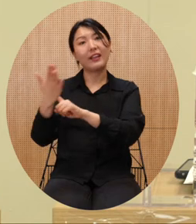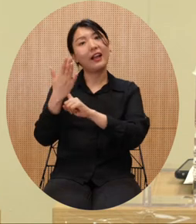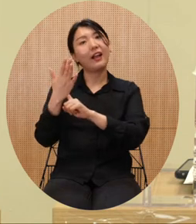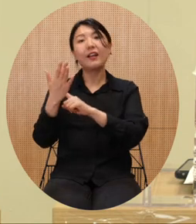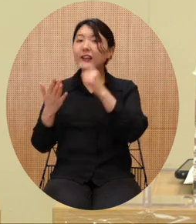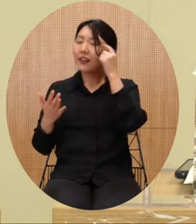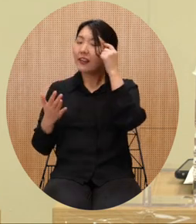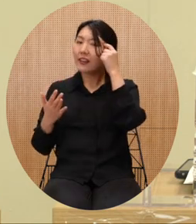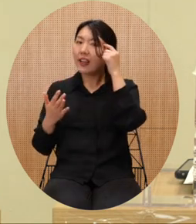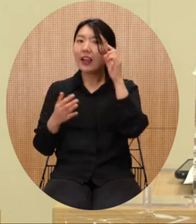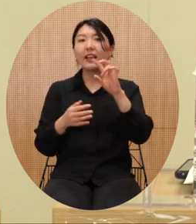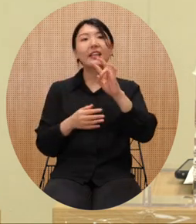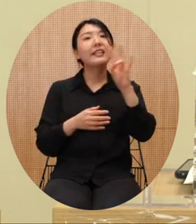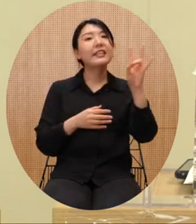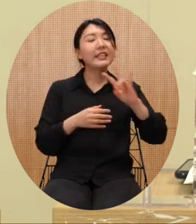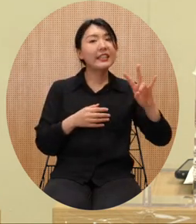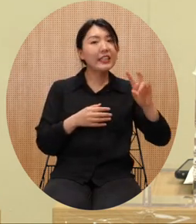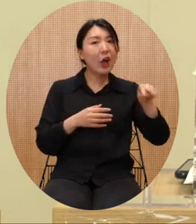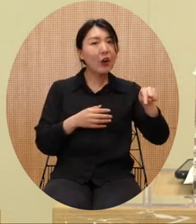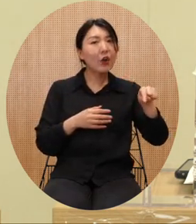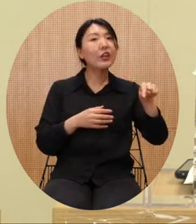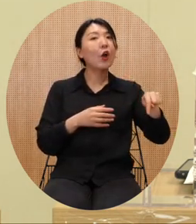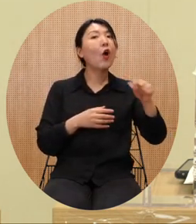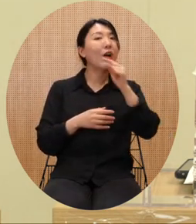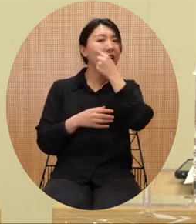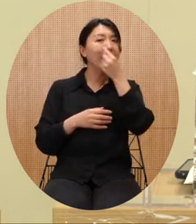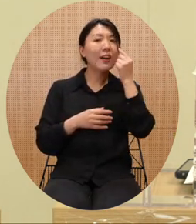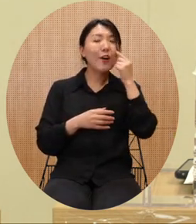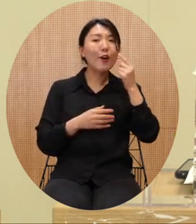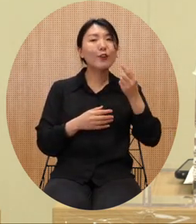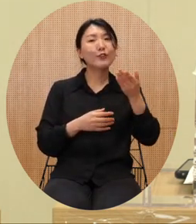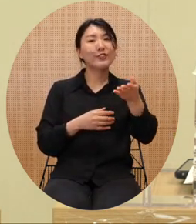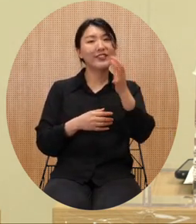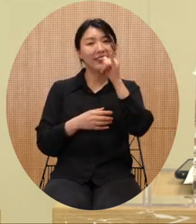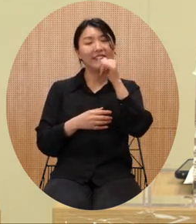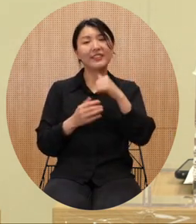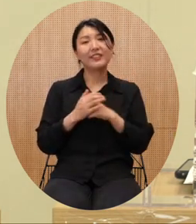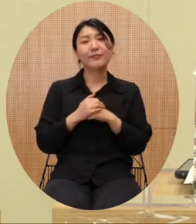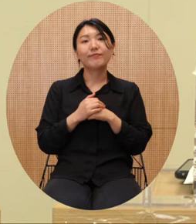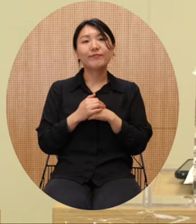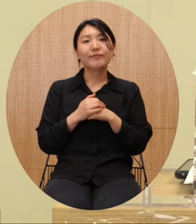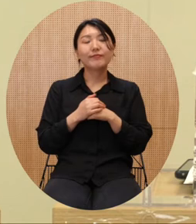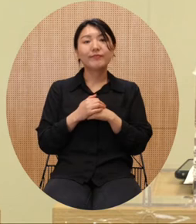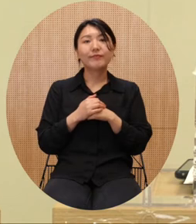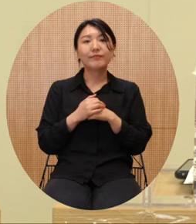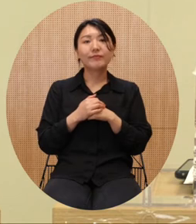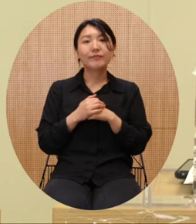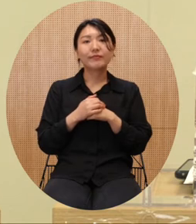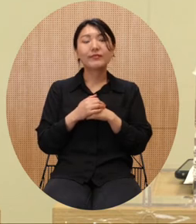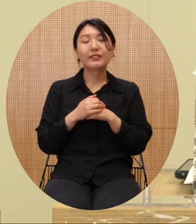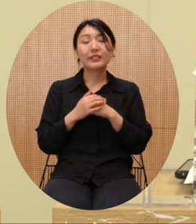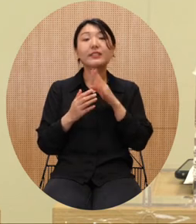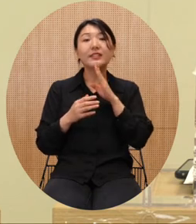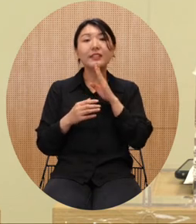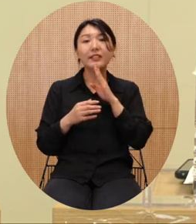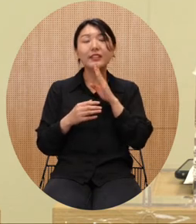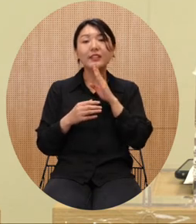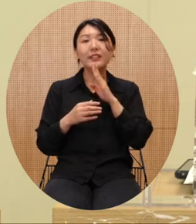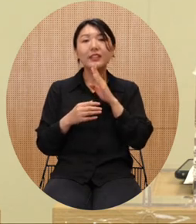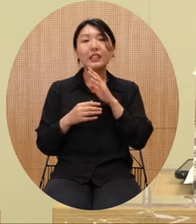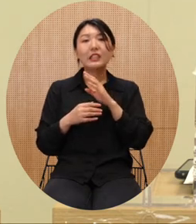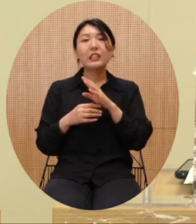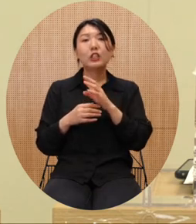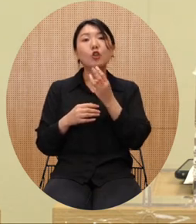나왔을까 했는데 이 시흥형이 그 근거를 제공해주고 있었다라는 것을 알 수가 있습니다. 실은